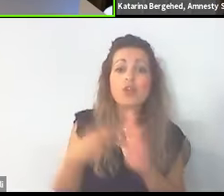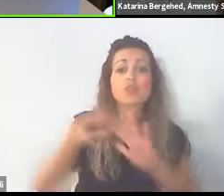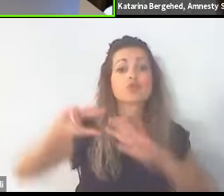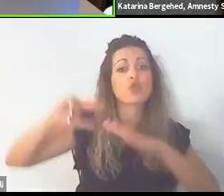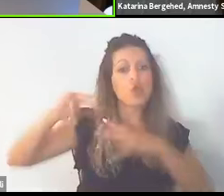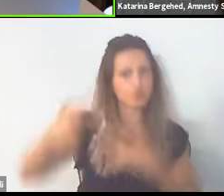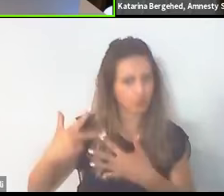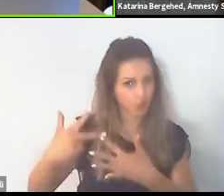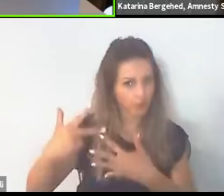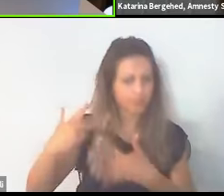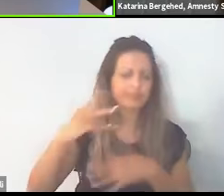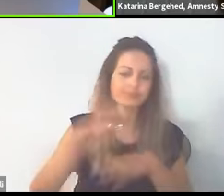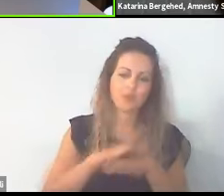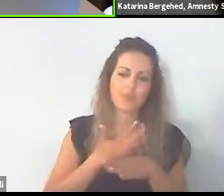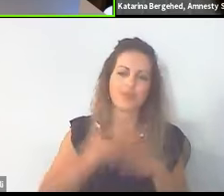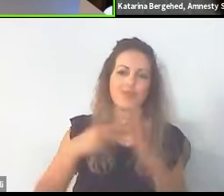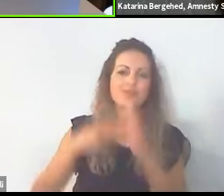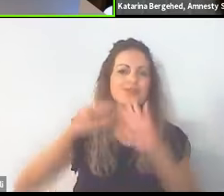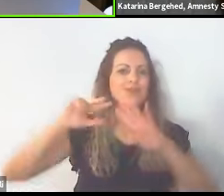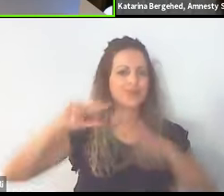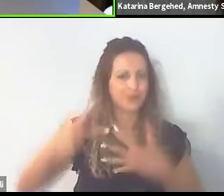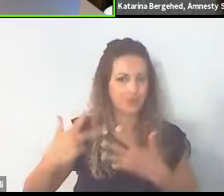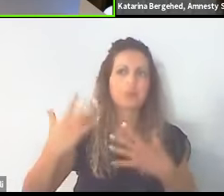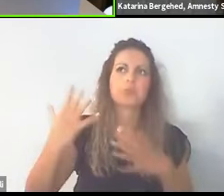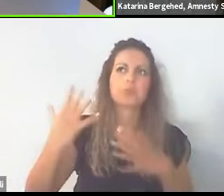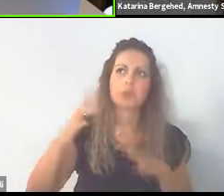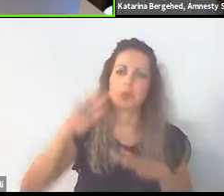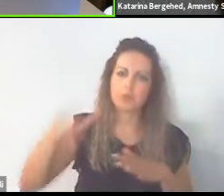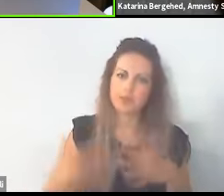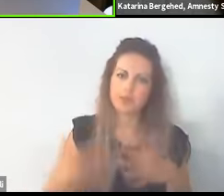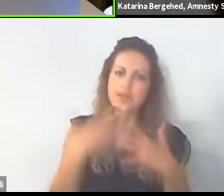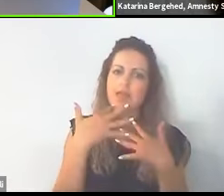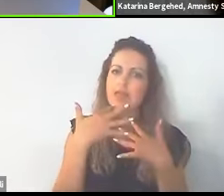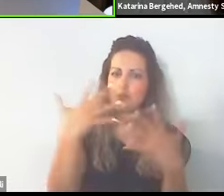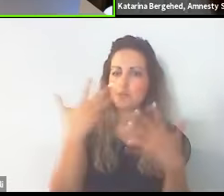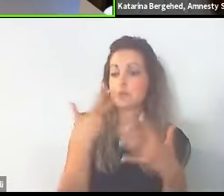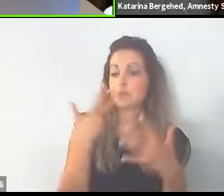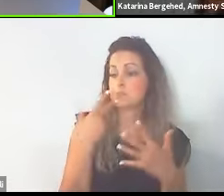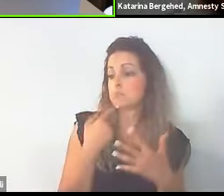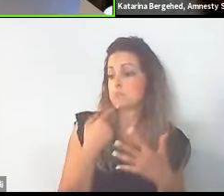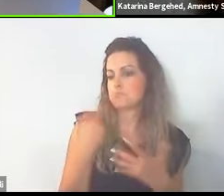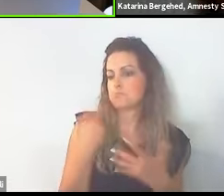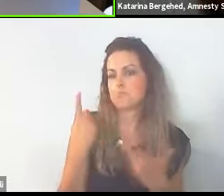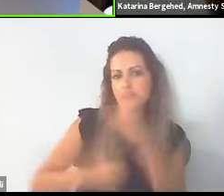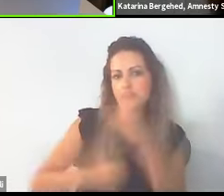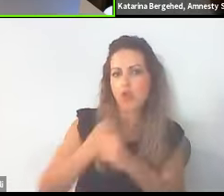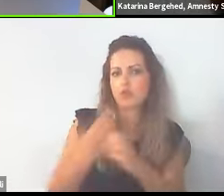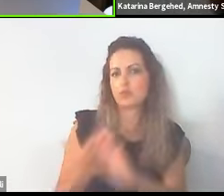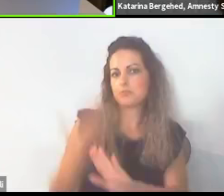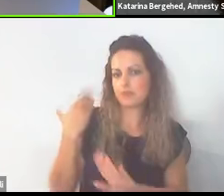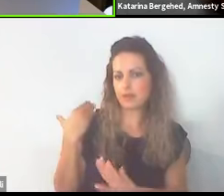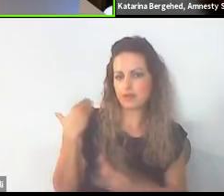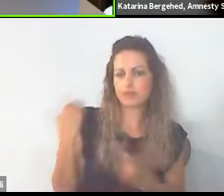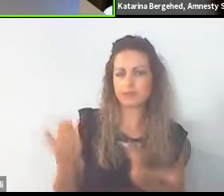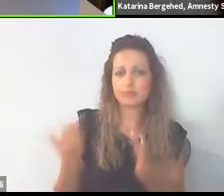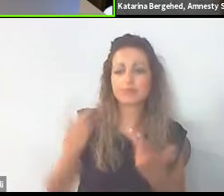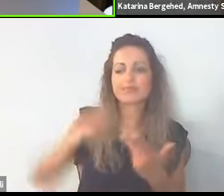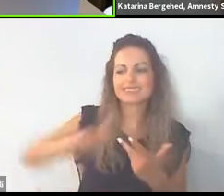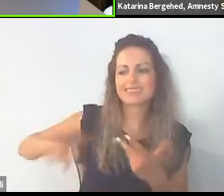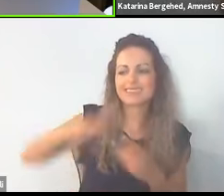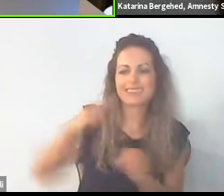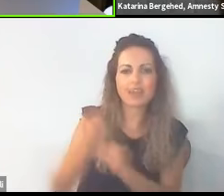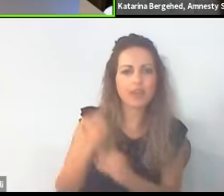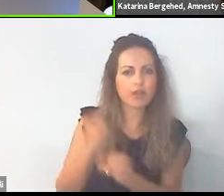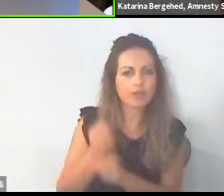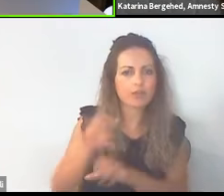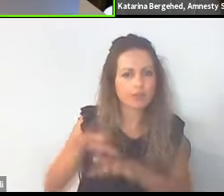2008, που είναι περισσότερο από μία δεκαετία πριν, μαζί με τους συναδέλφους μας στην Νορβηγία, τη Δανία και τη